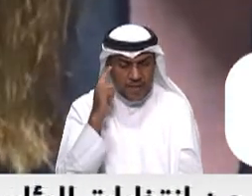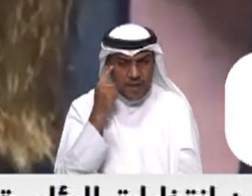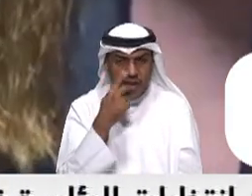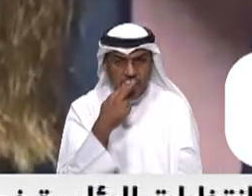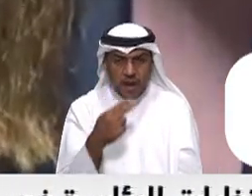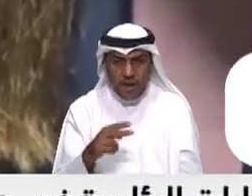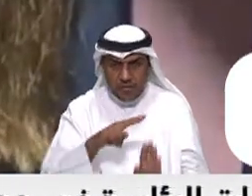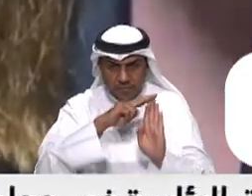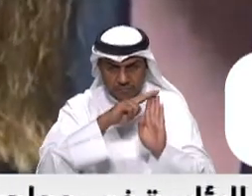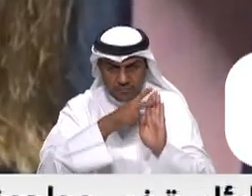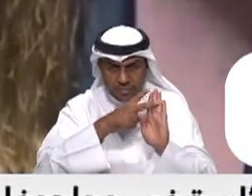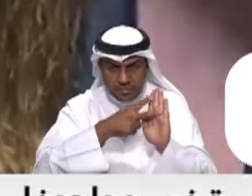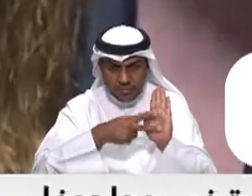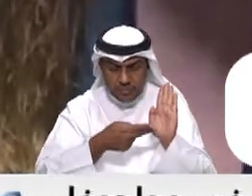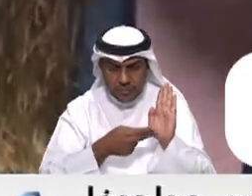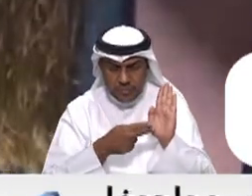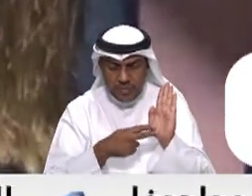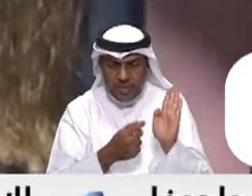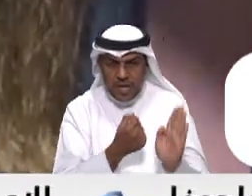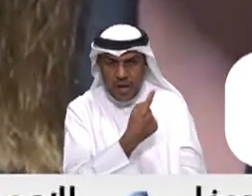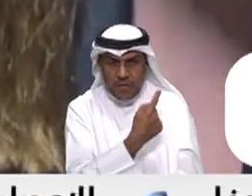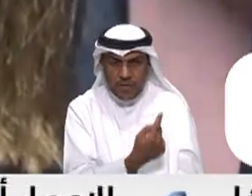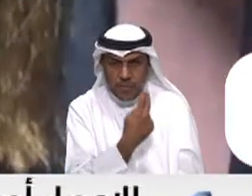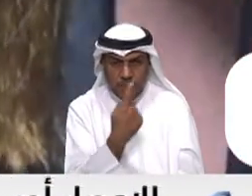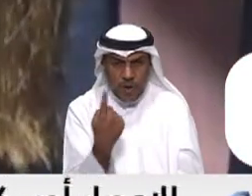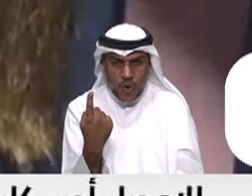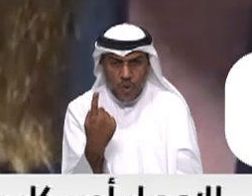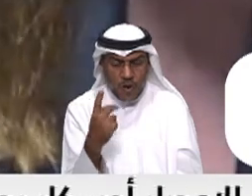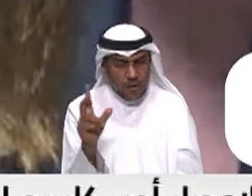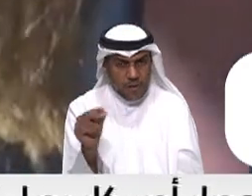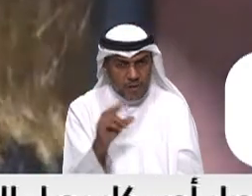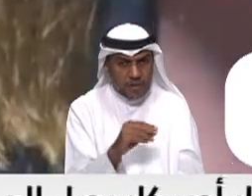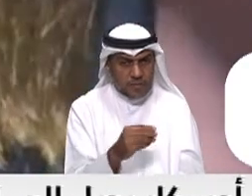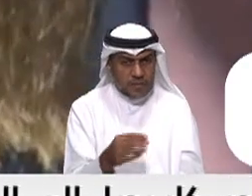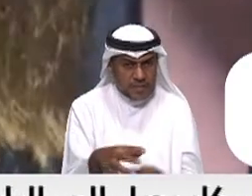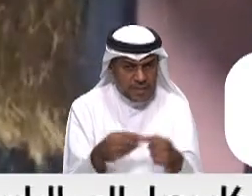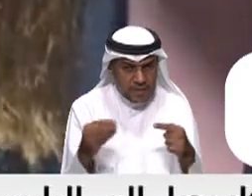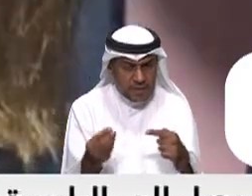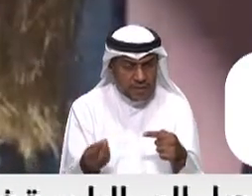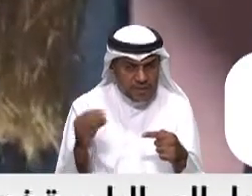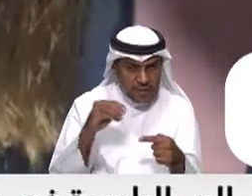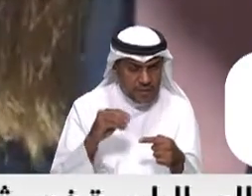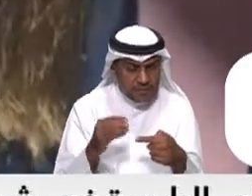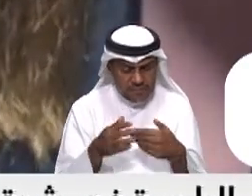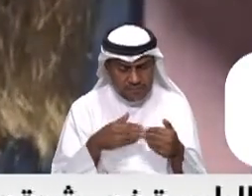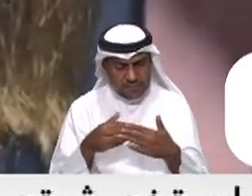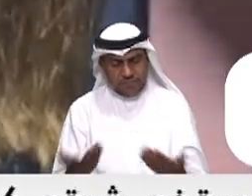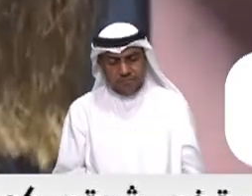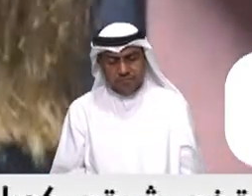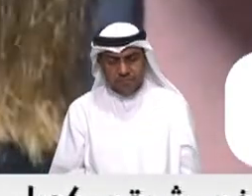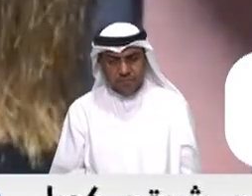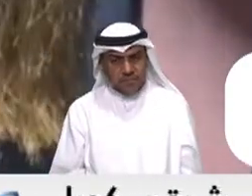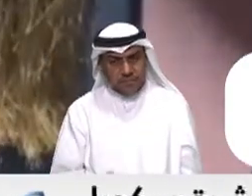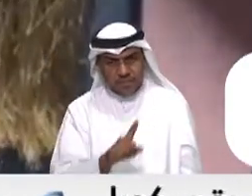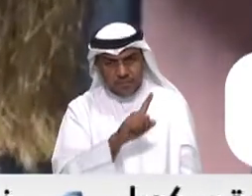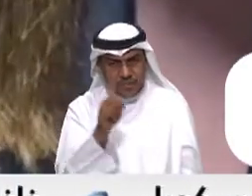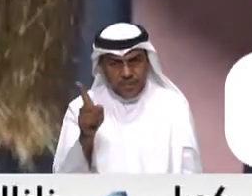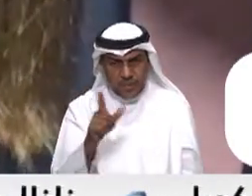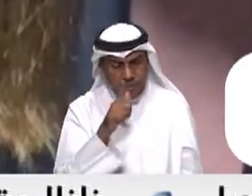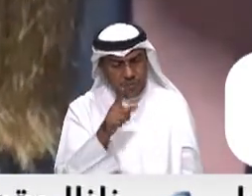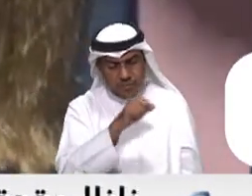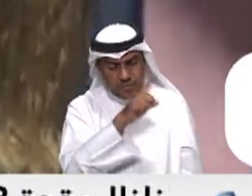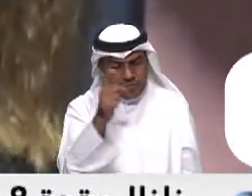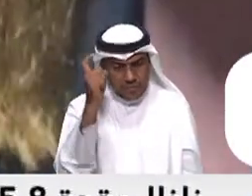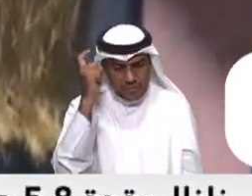القرار 1701 مرفوض لا زيادة ولا نقصانا. كان له بالأمس مقابلة خاصة قال فيها